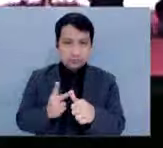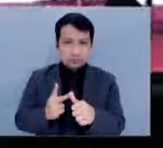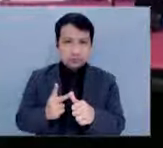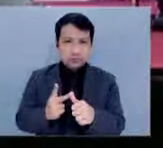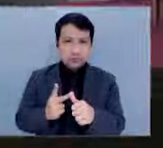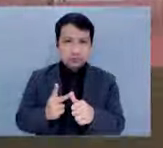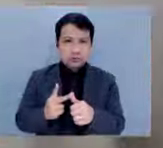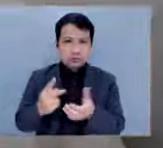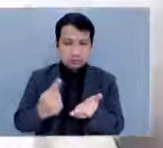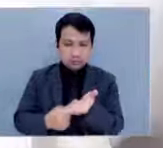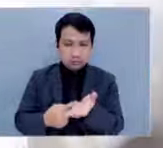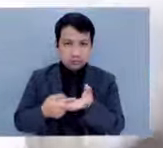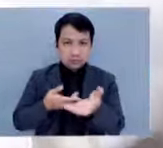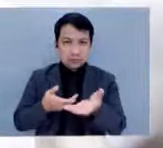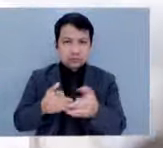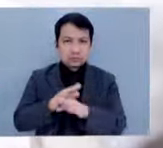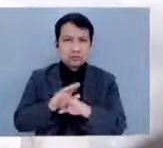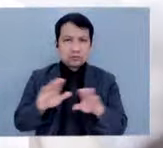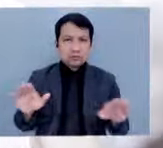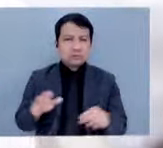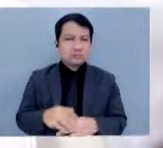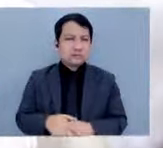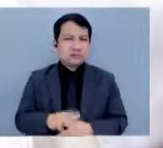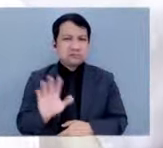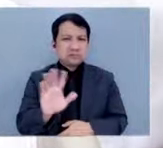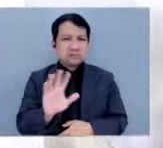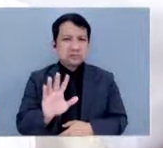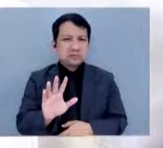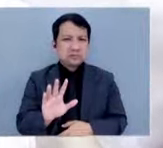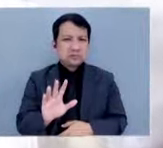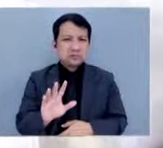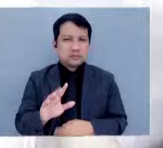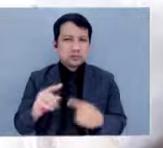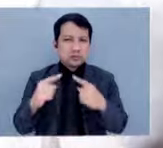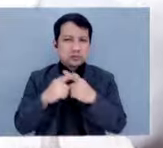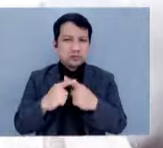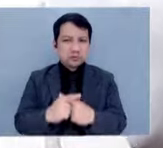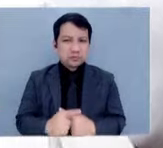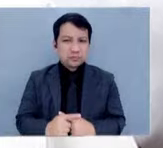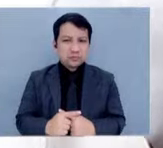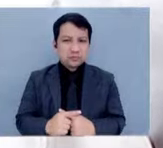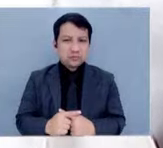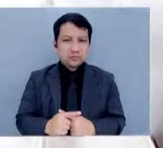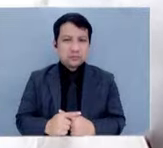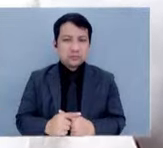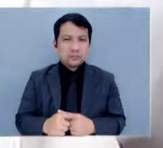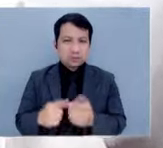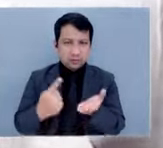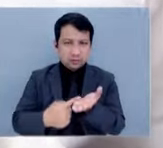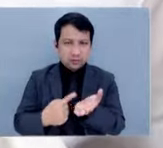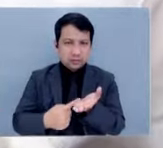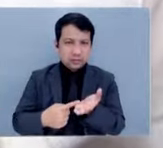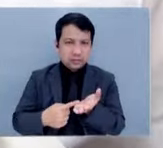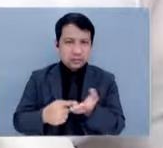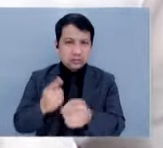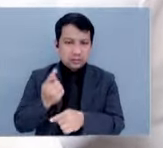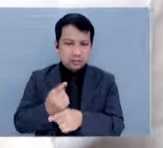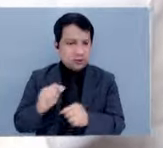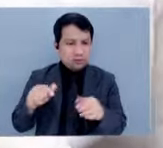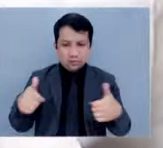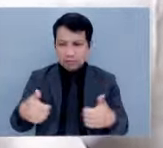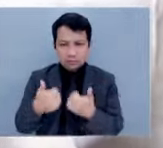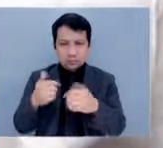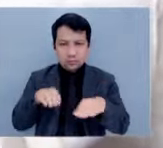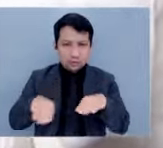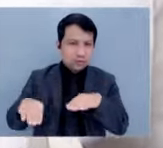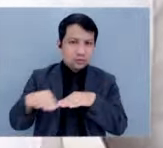pakikipagdialogo. Huwag na natin masyadong papainitin pa. Pag-usap tayo na mabuti para walang banggaan, walang